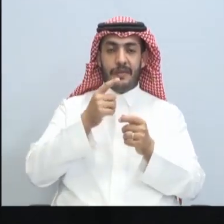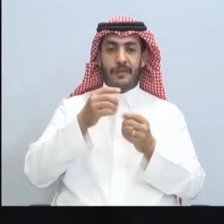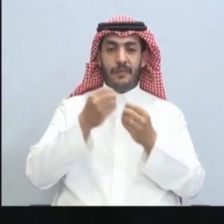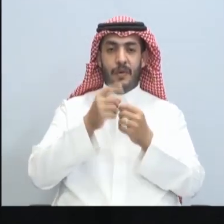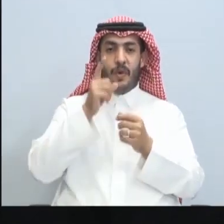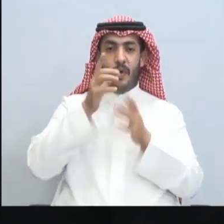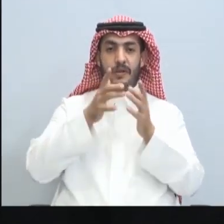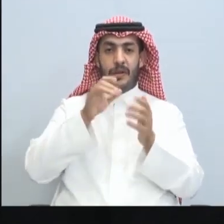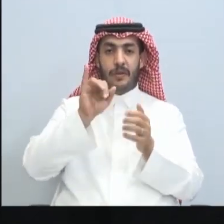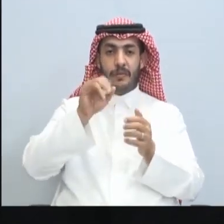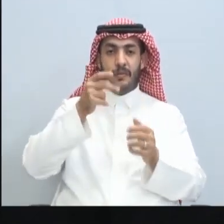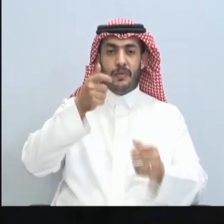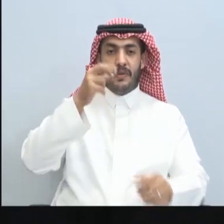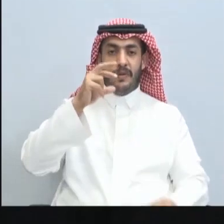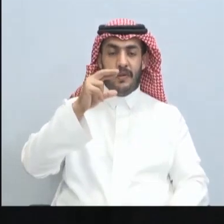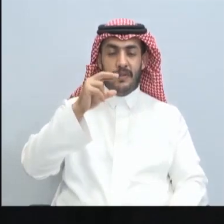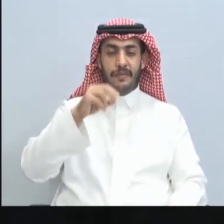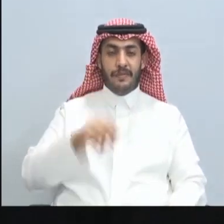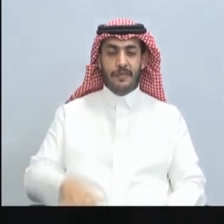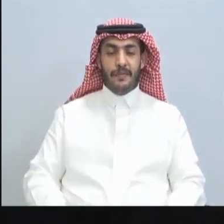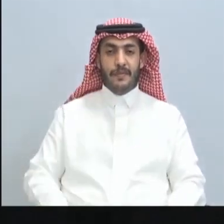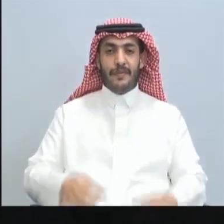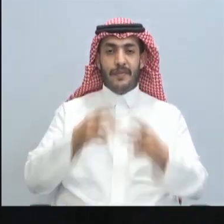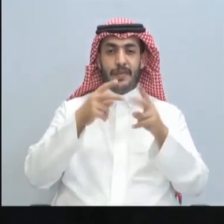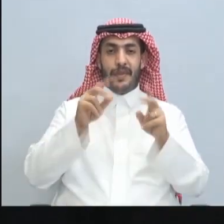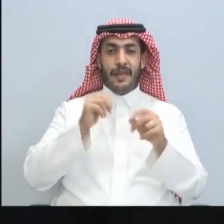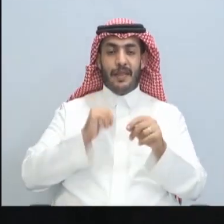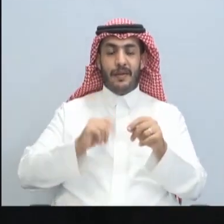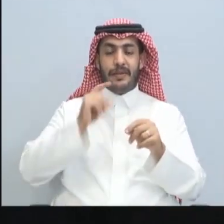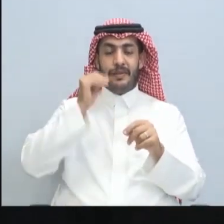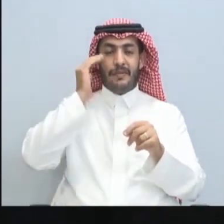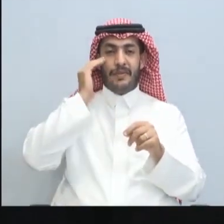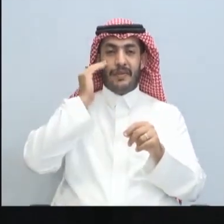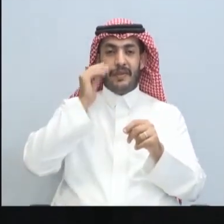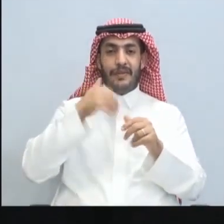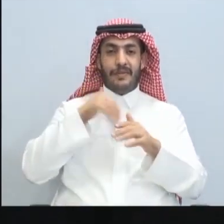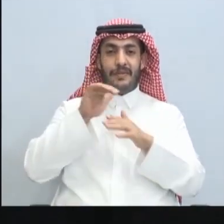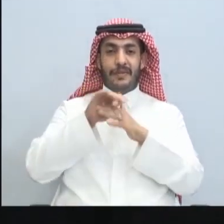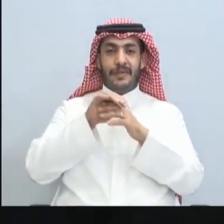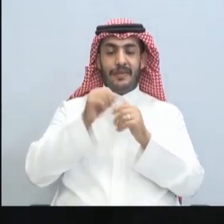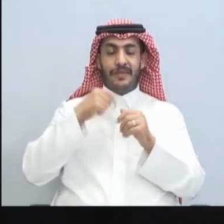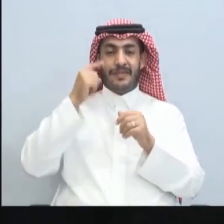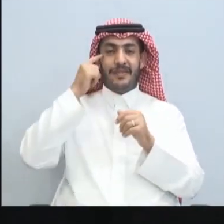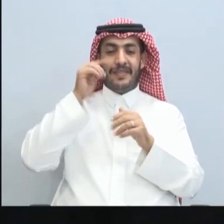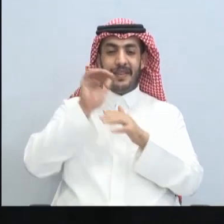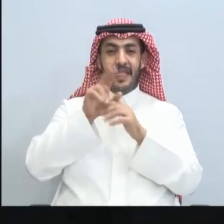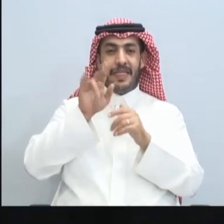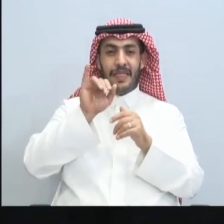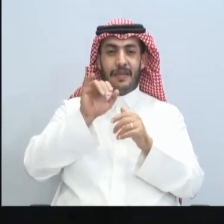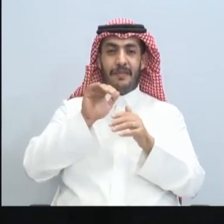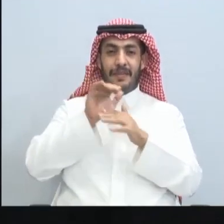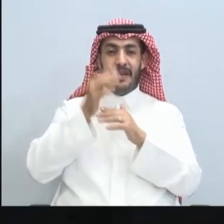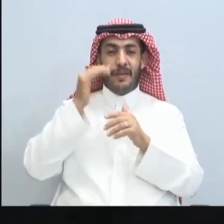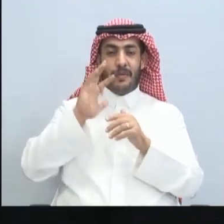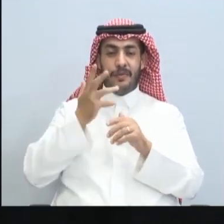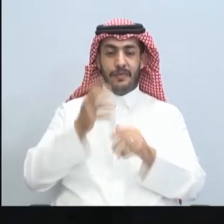معنا في لغه الاشاره لهذا اليوم الاستاذ معاد القرعاوي بدايه اعزائي الطلبه دعونا نستذكر ما تم دراسته